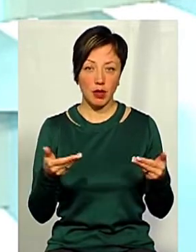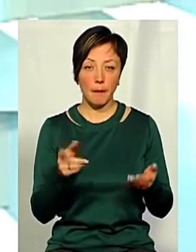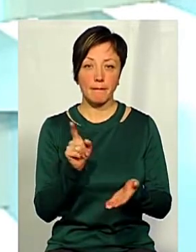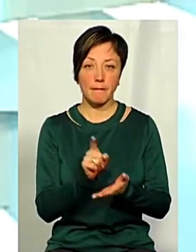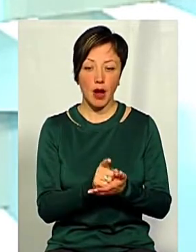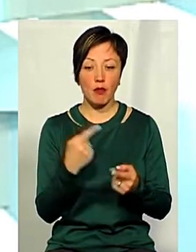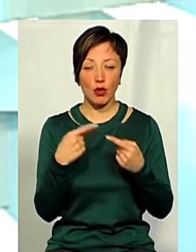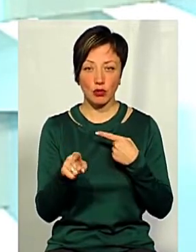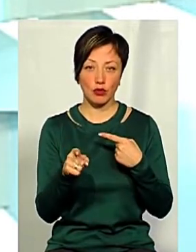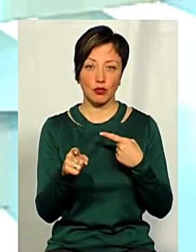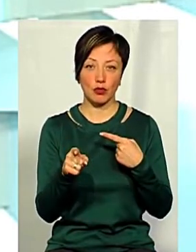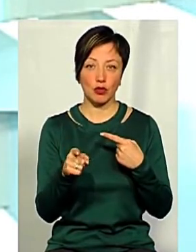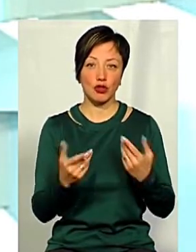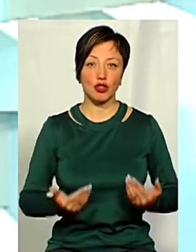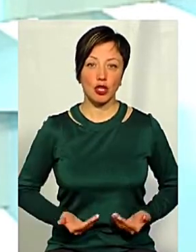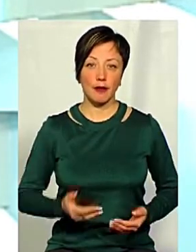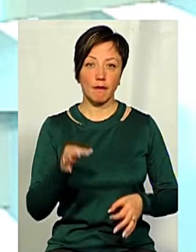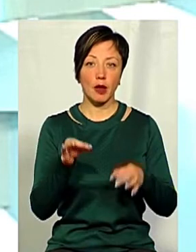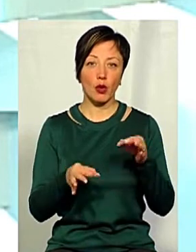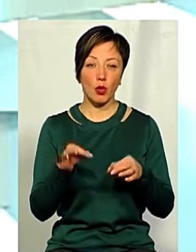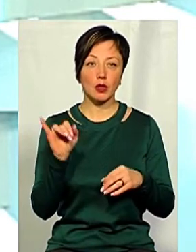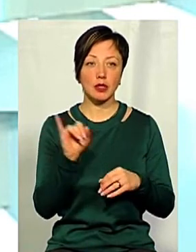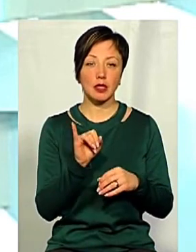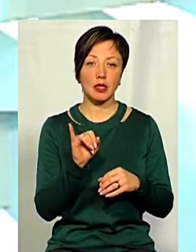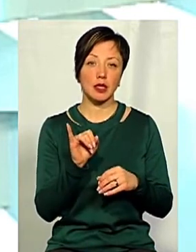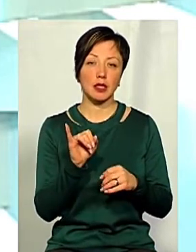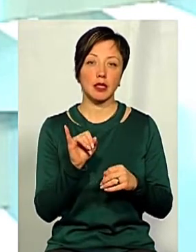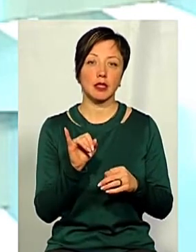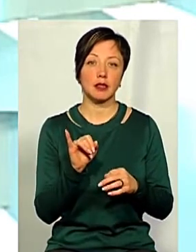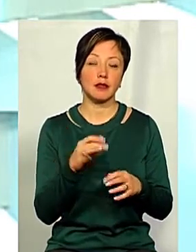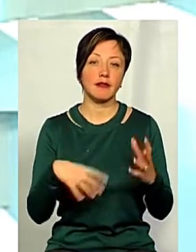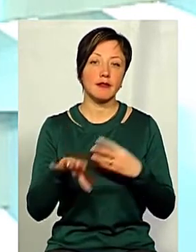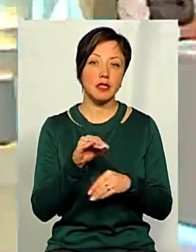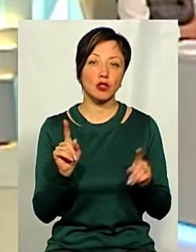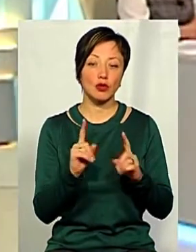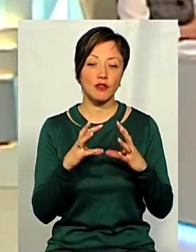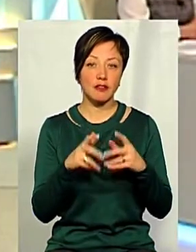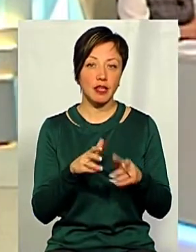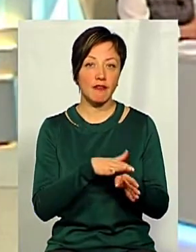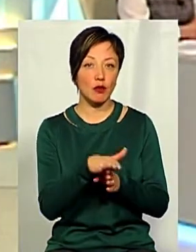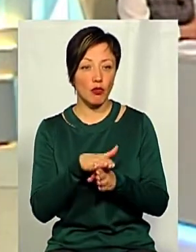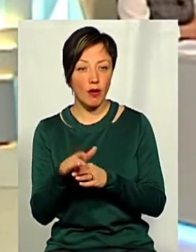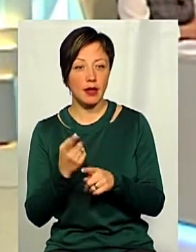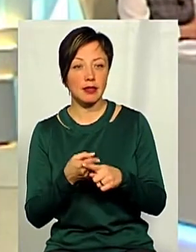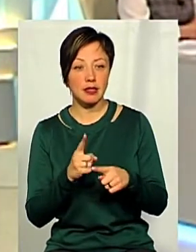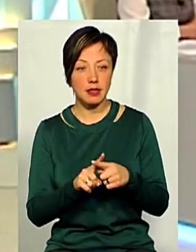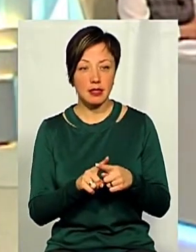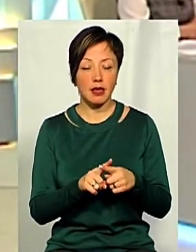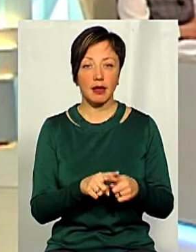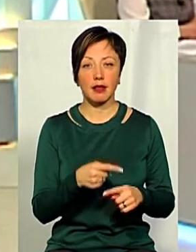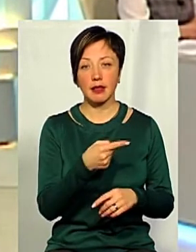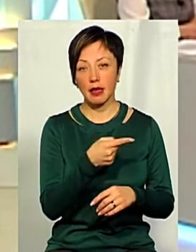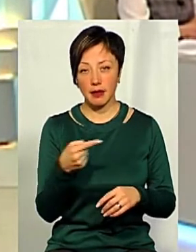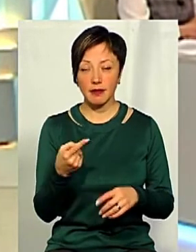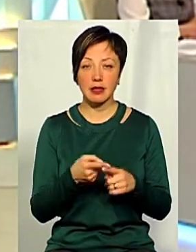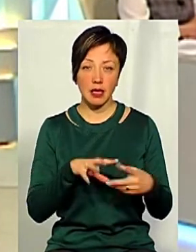маємо по-іншому жити в природі. І все, що от в світі відбувається, це якраз негативного, це